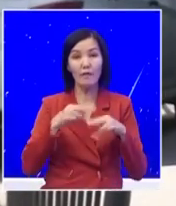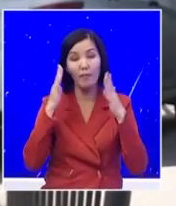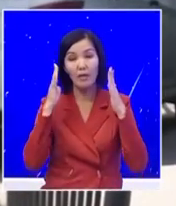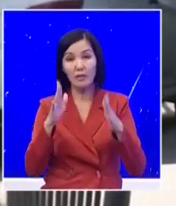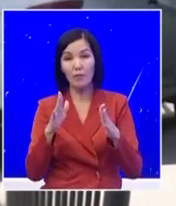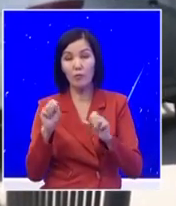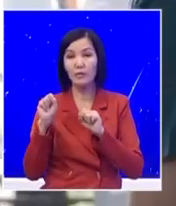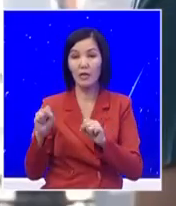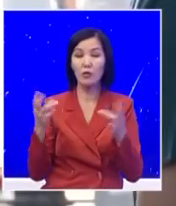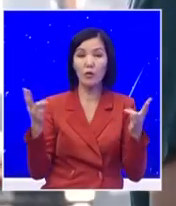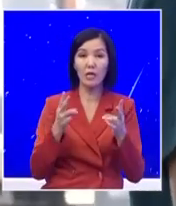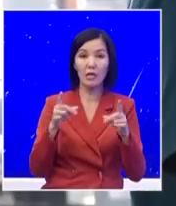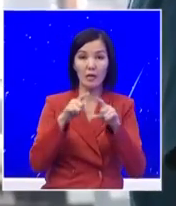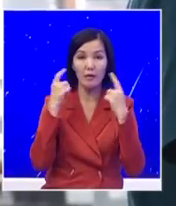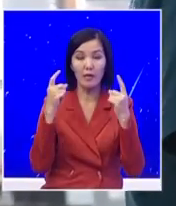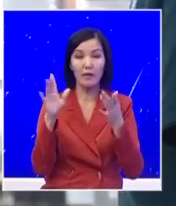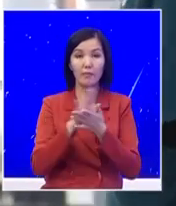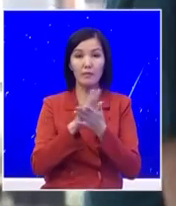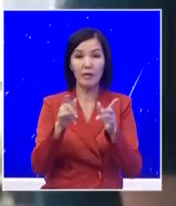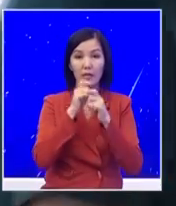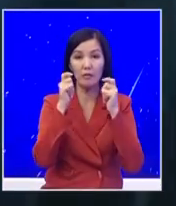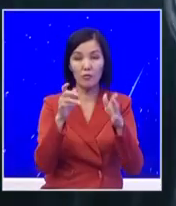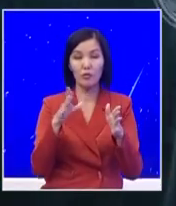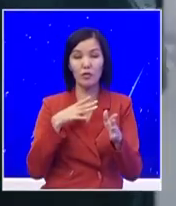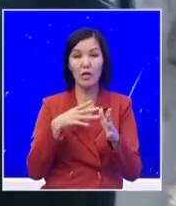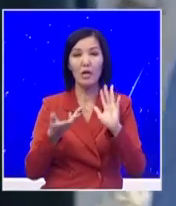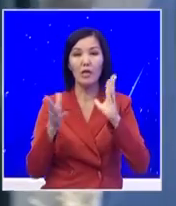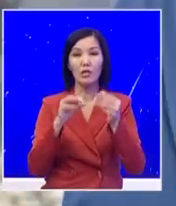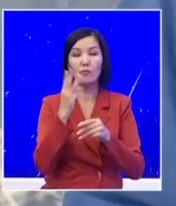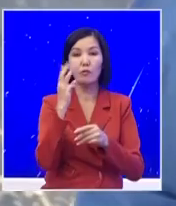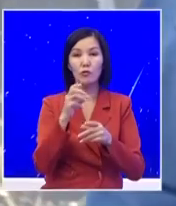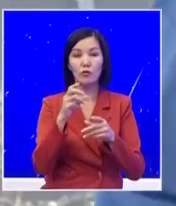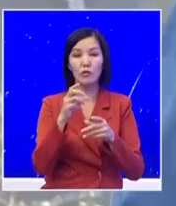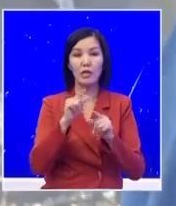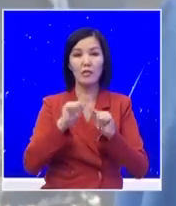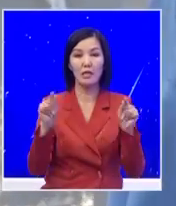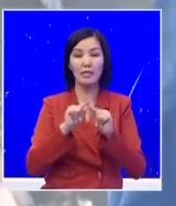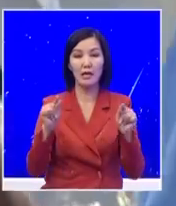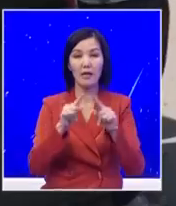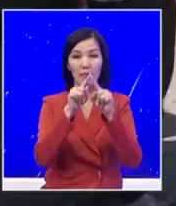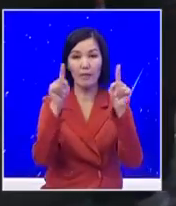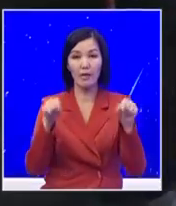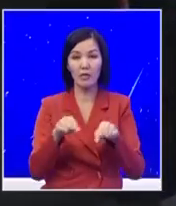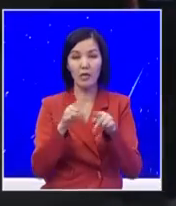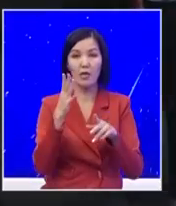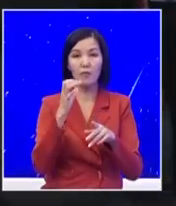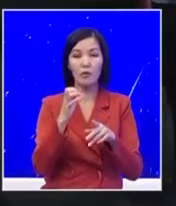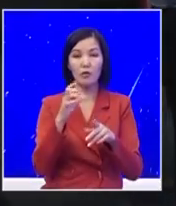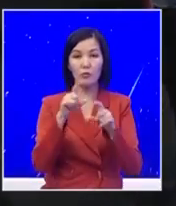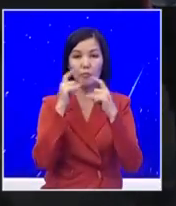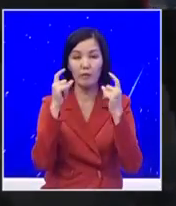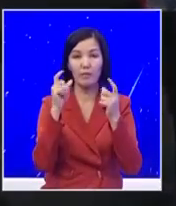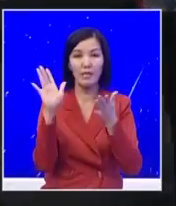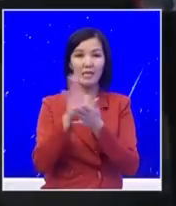ескертіп, қауіпсіздік талаптарын қаперлеріне салды. Жалпы 300-ден аса насихат парақшаларын таратып, 500-дей